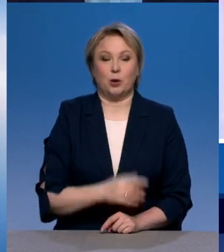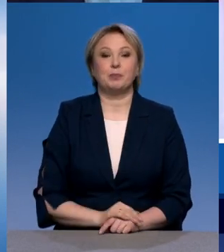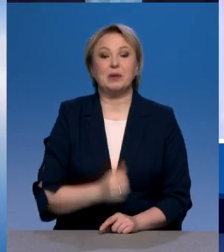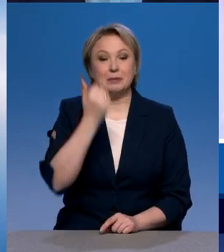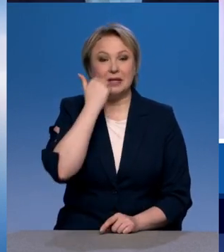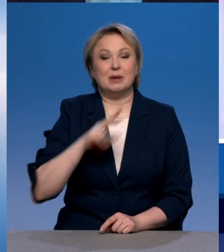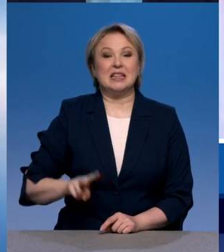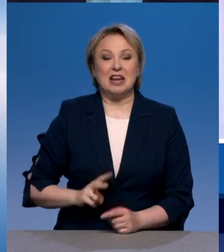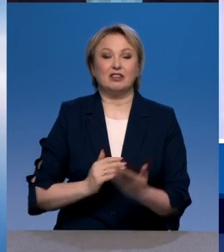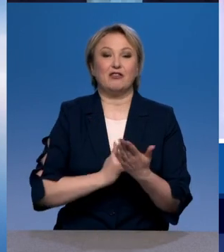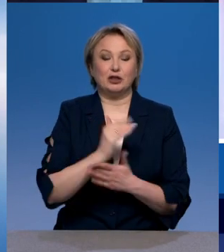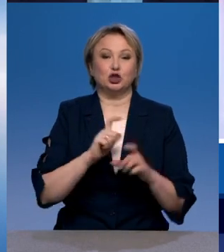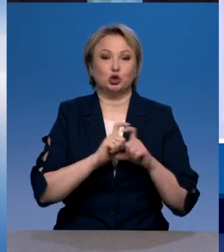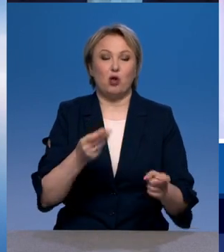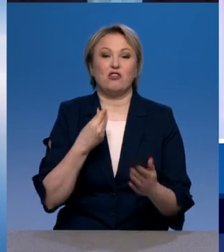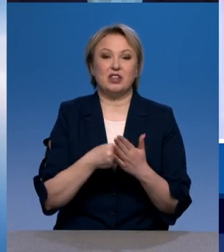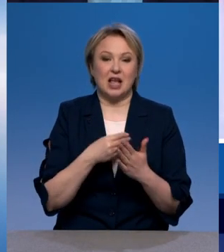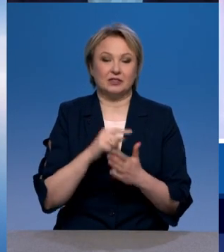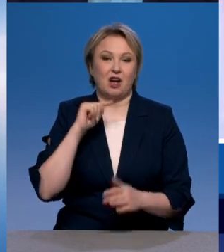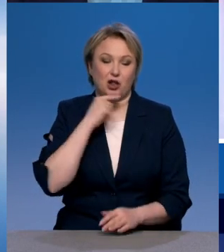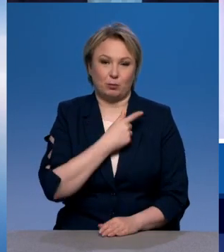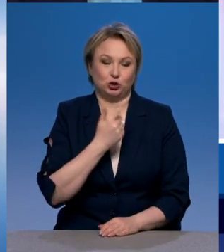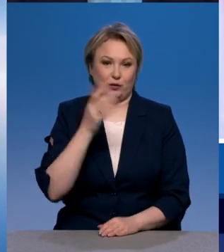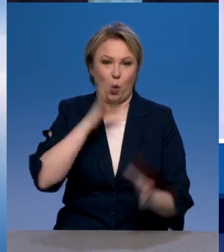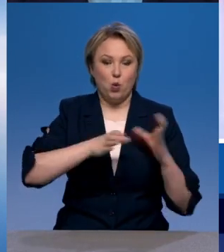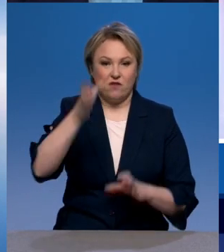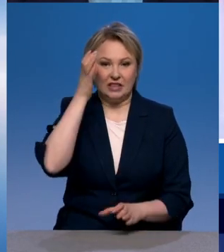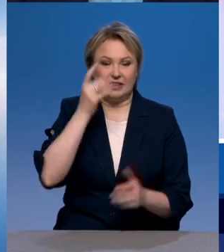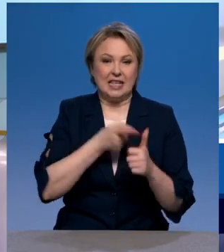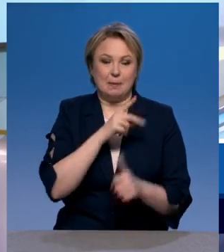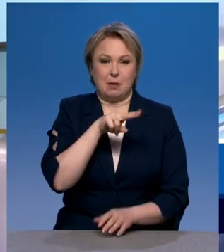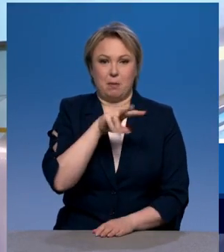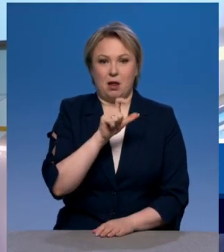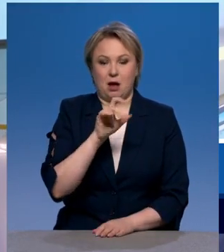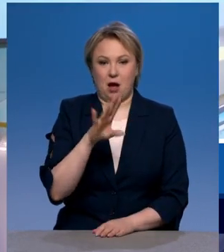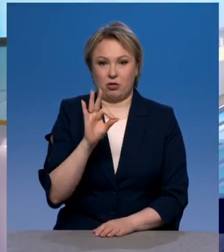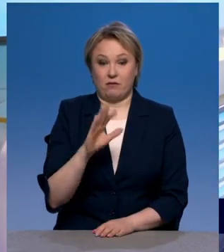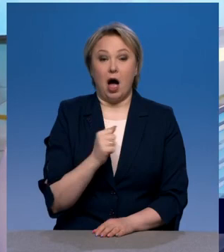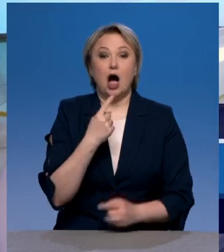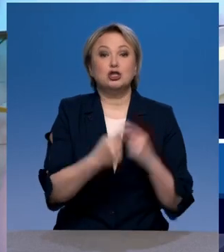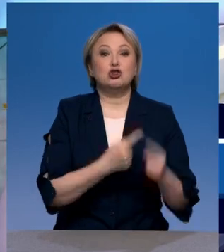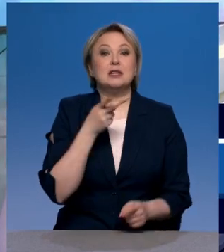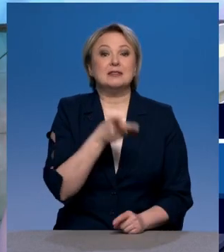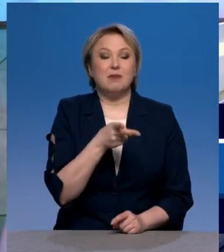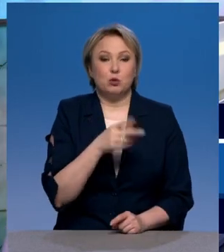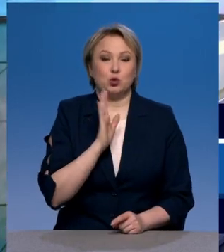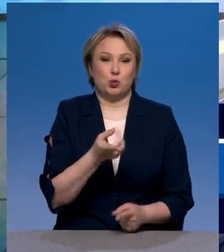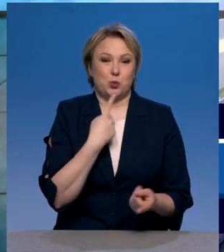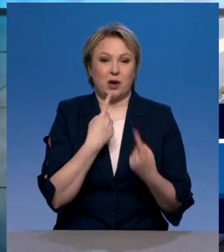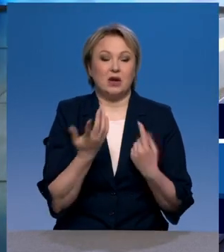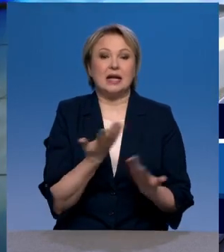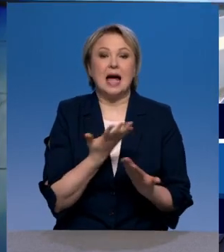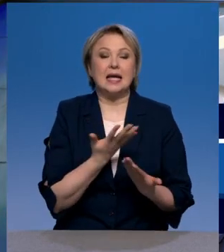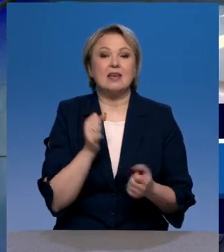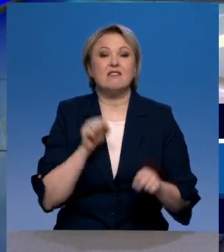школы финансов Российского экономического университета имени Плеханова. Через пару минут будем говорить о том, какие меры по